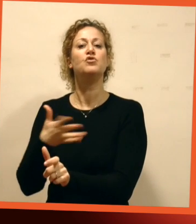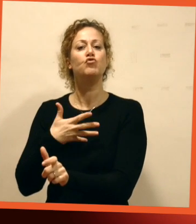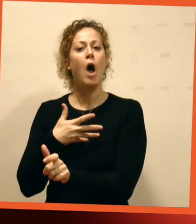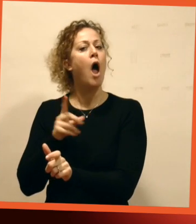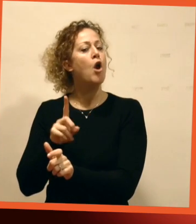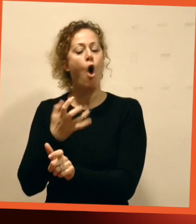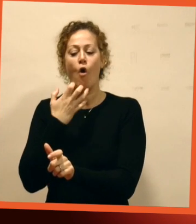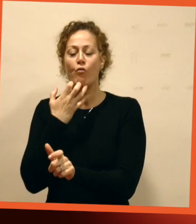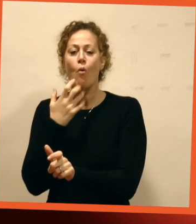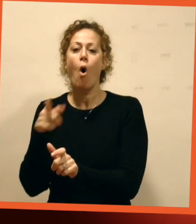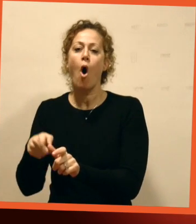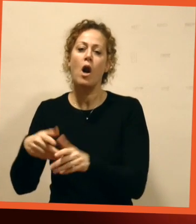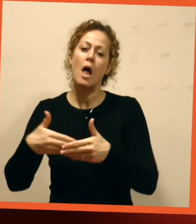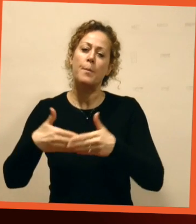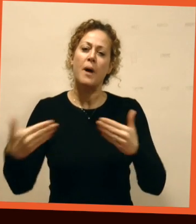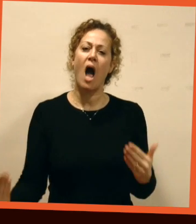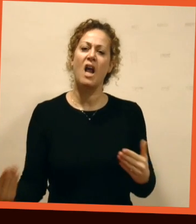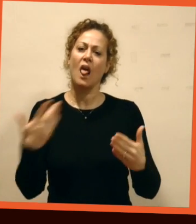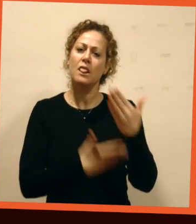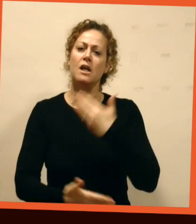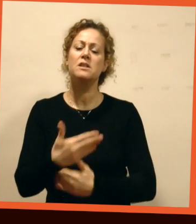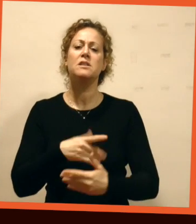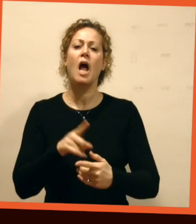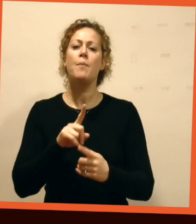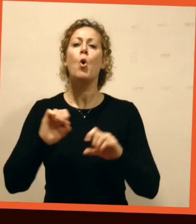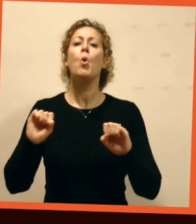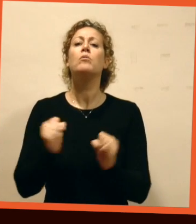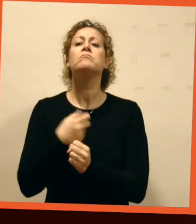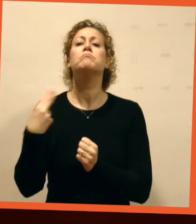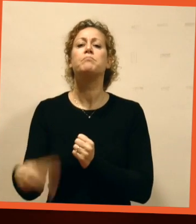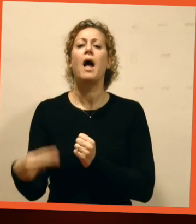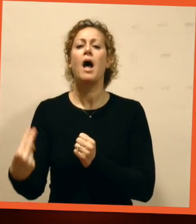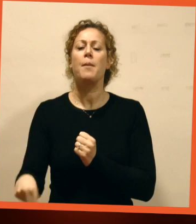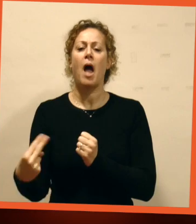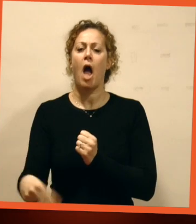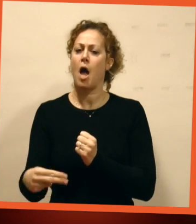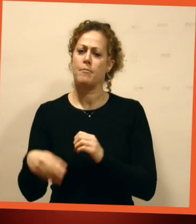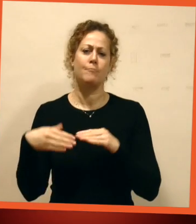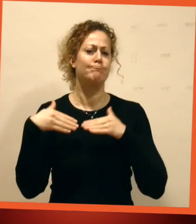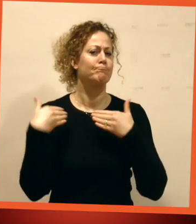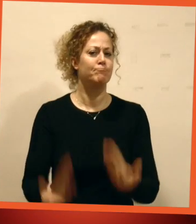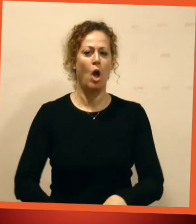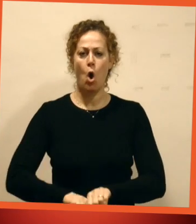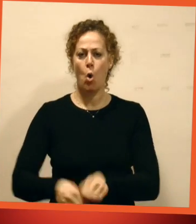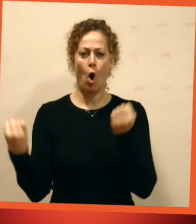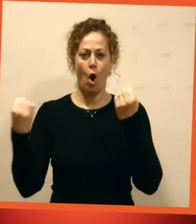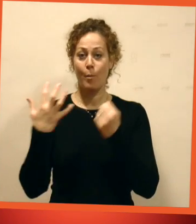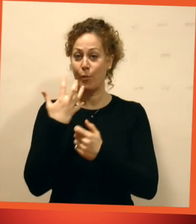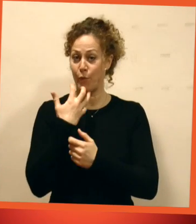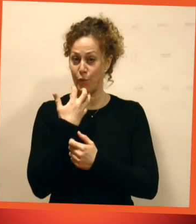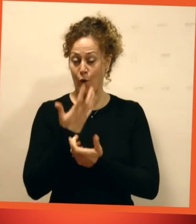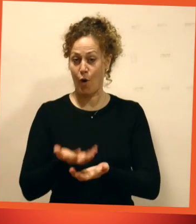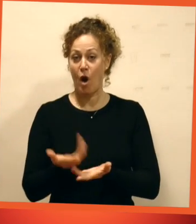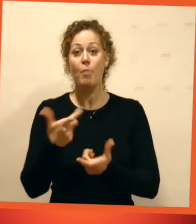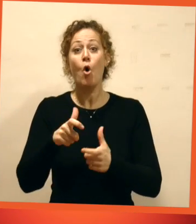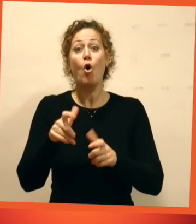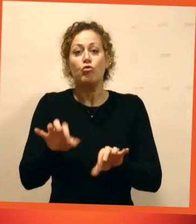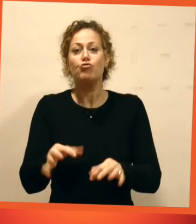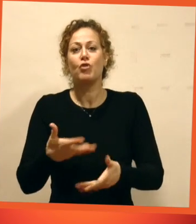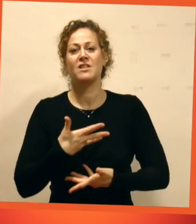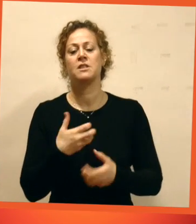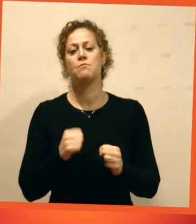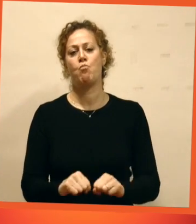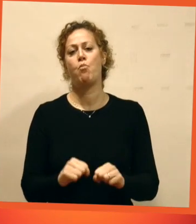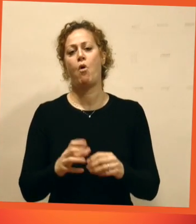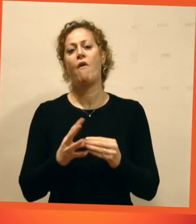questa barriera del non si può. No, si può tutto, naturalmente legato a quelle che sono le